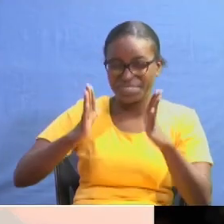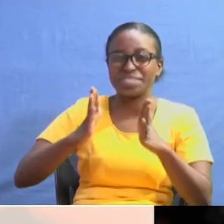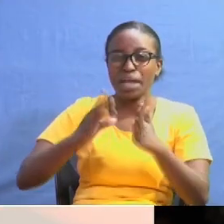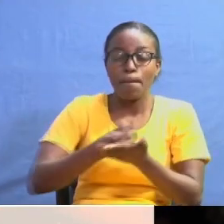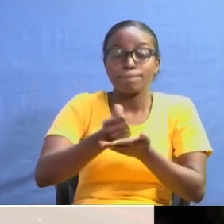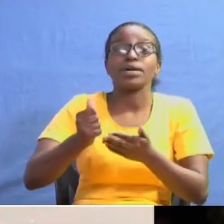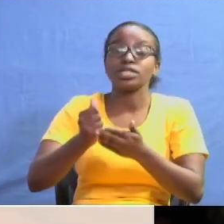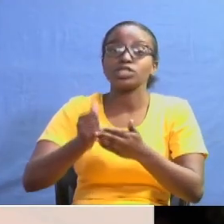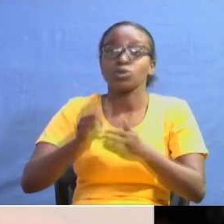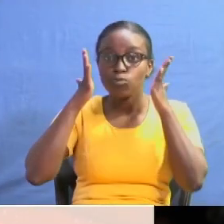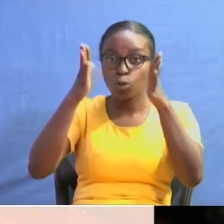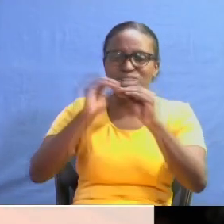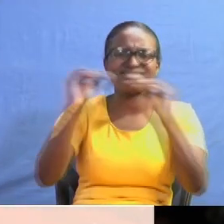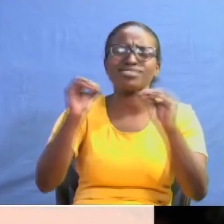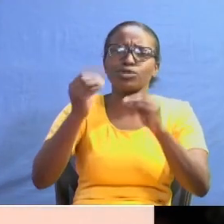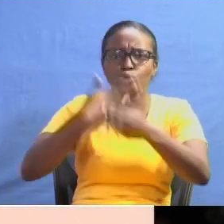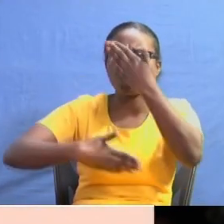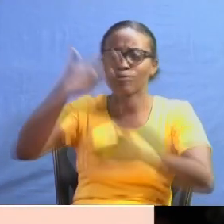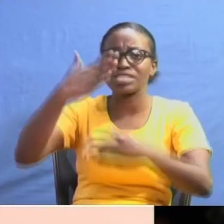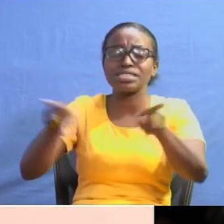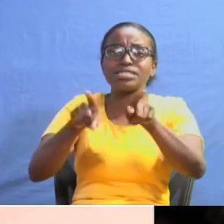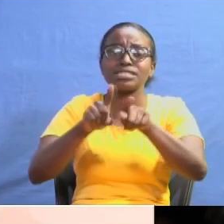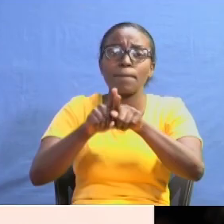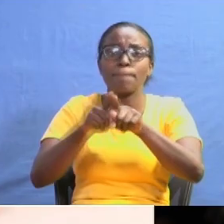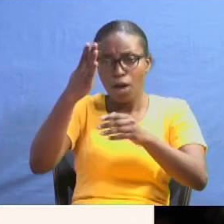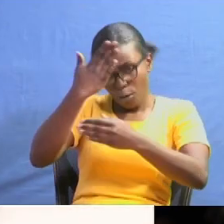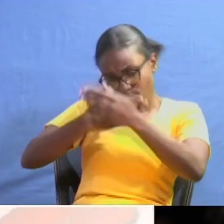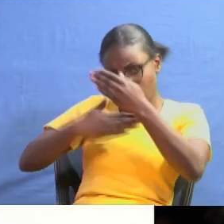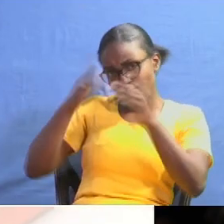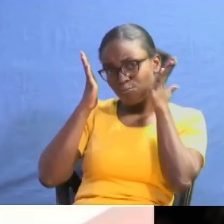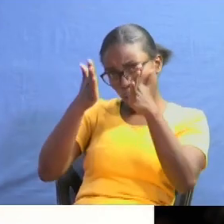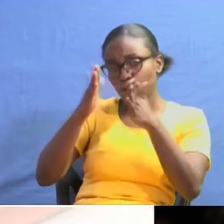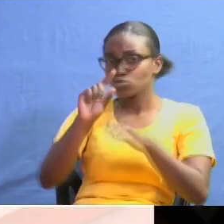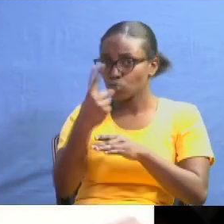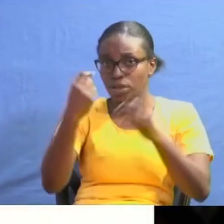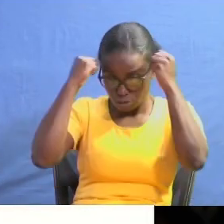not focused on the university, but focused on the student. Yes.